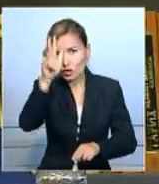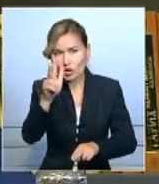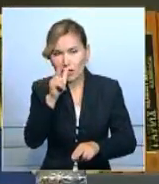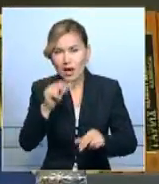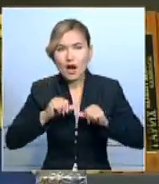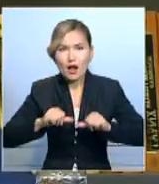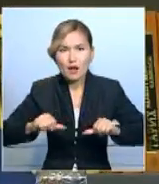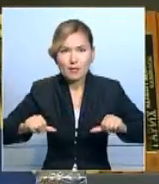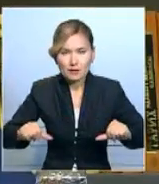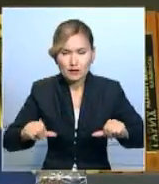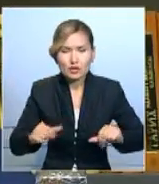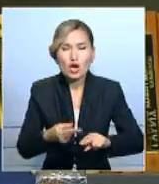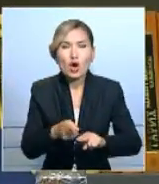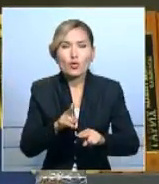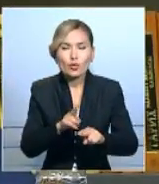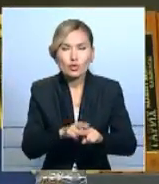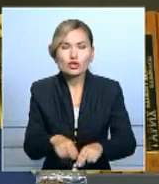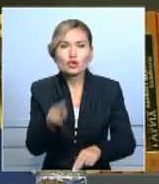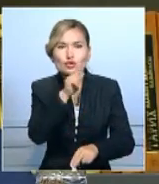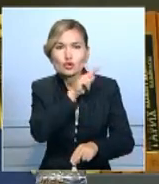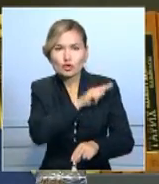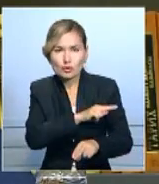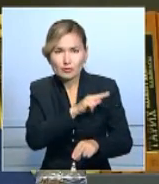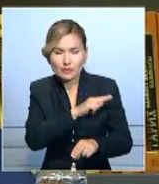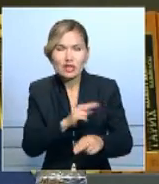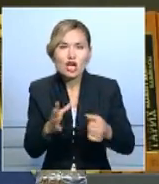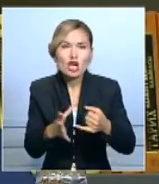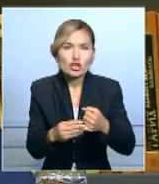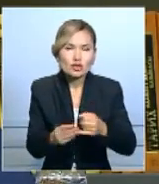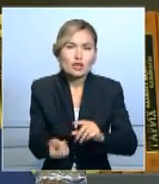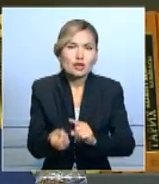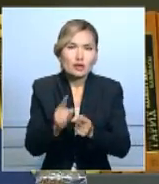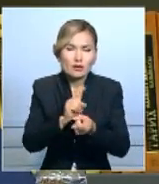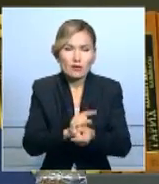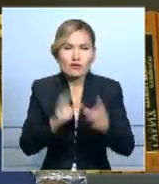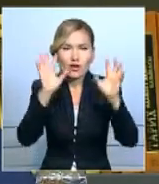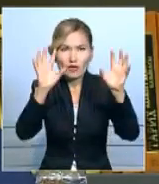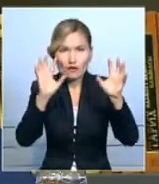комиссия өзіне жүктеген міндетті бүгінгі күнге дейінгі мына атқарған жұмысы